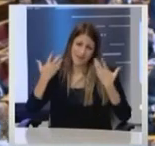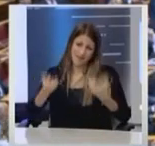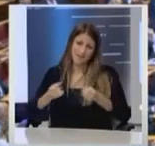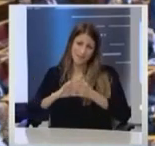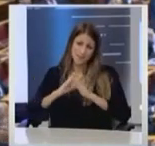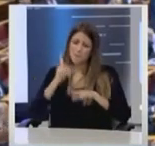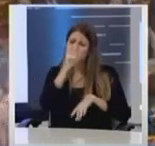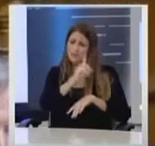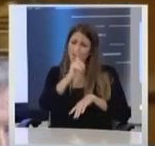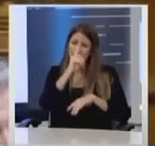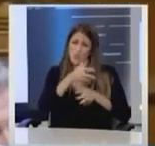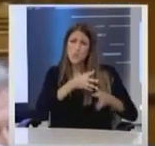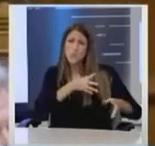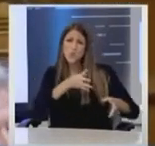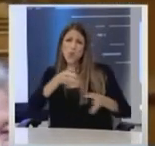διάσταση.